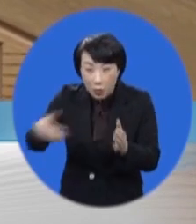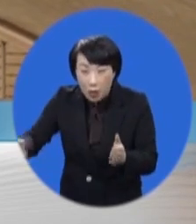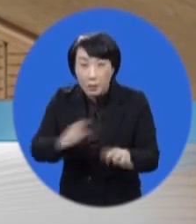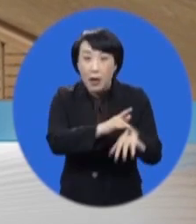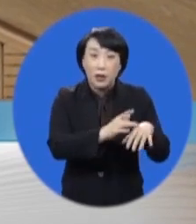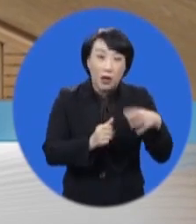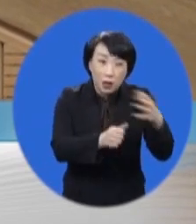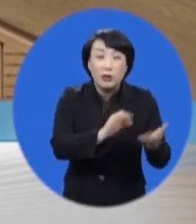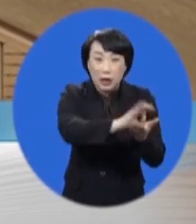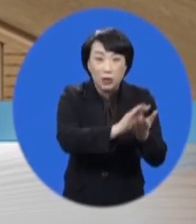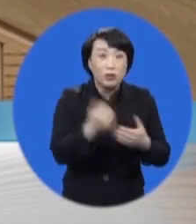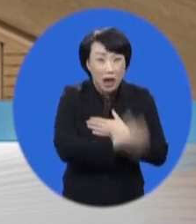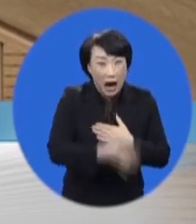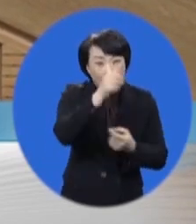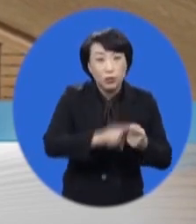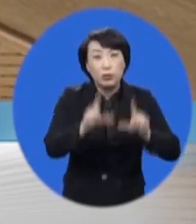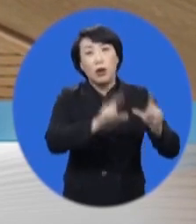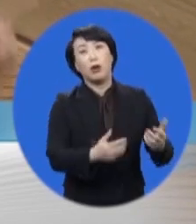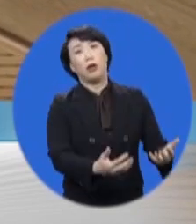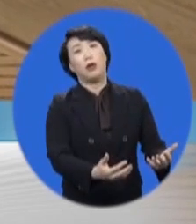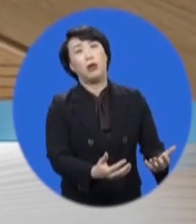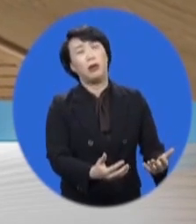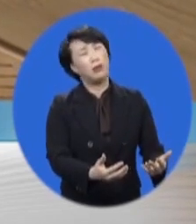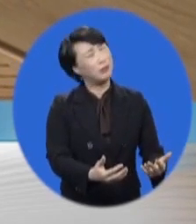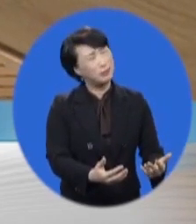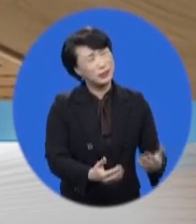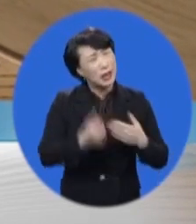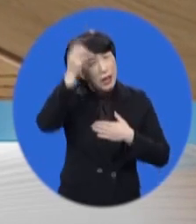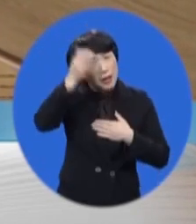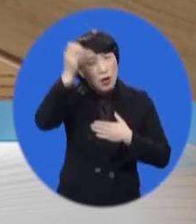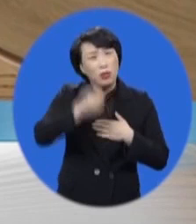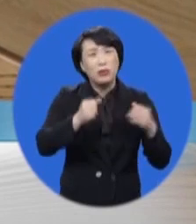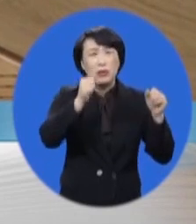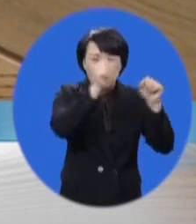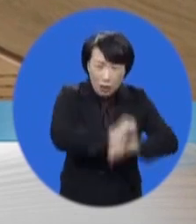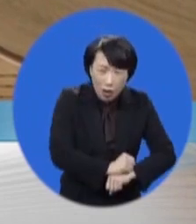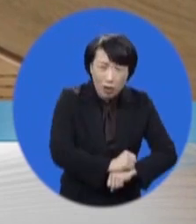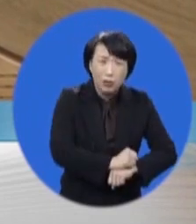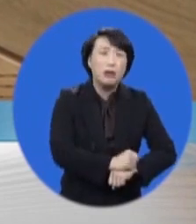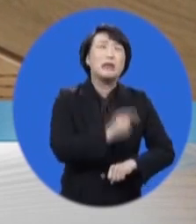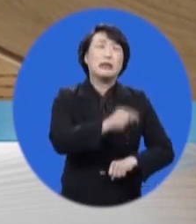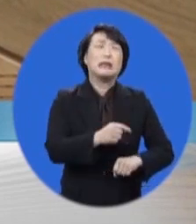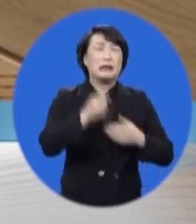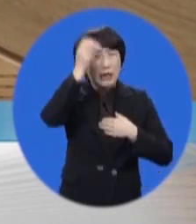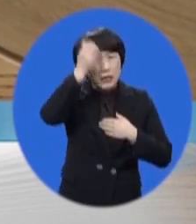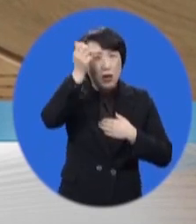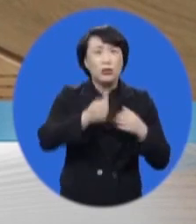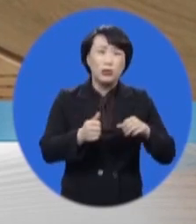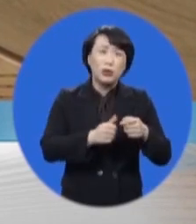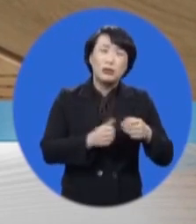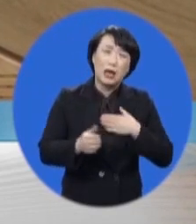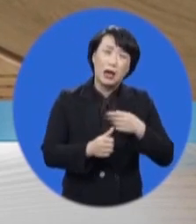마귀가 사용하고 육신의 정욕대로 산다면 내 영을 무너뜨리고 파괴하는 내 영을 죽이는